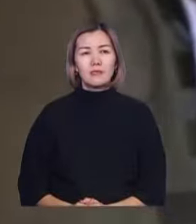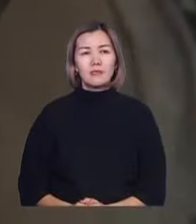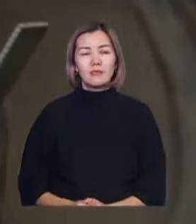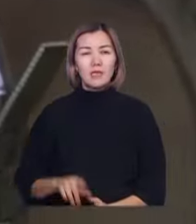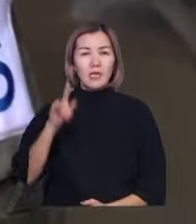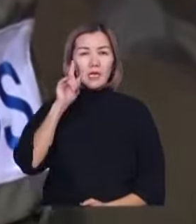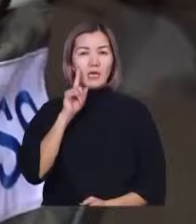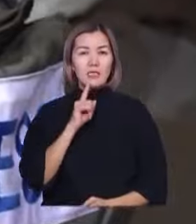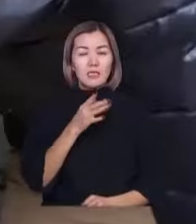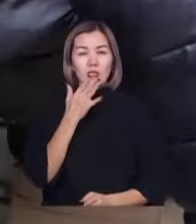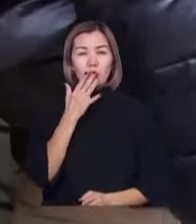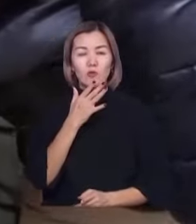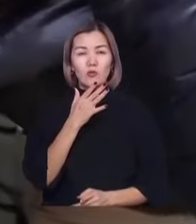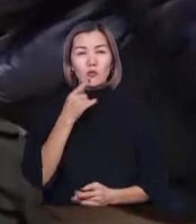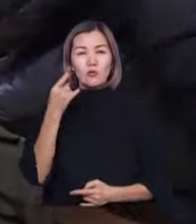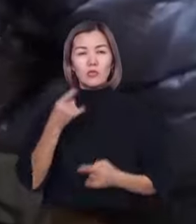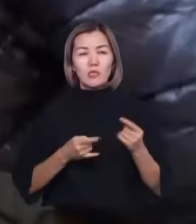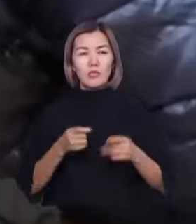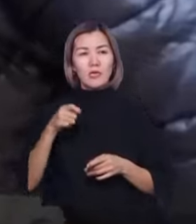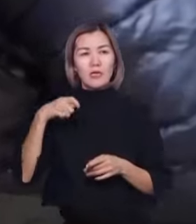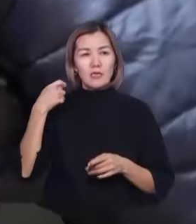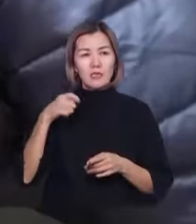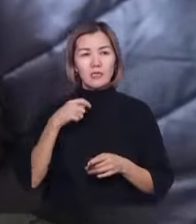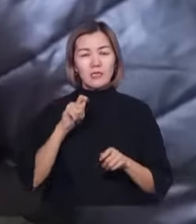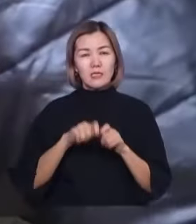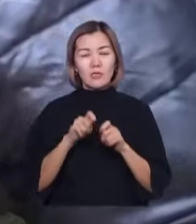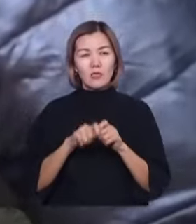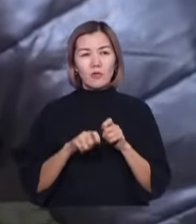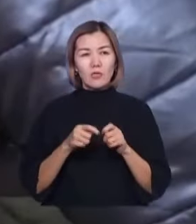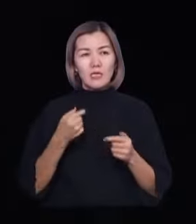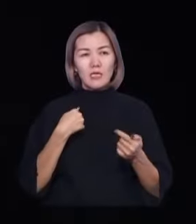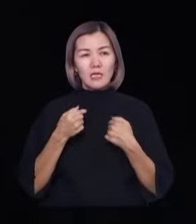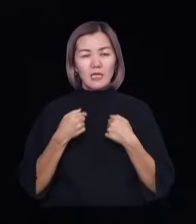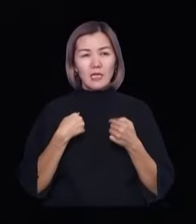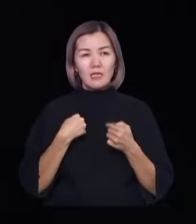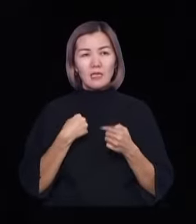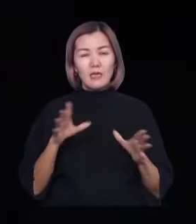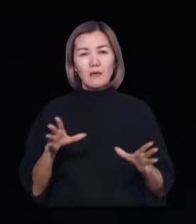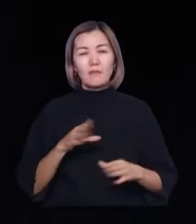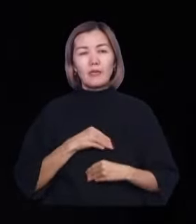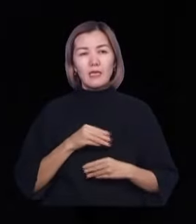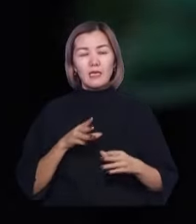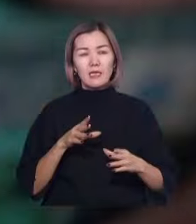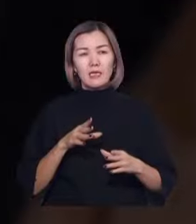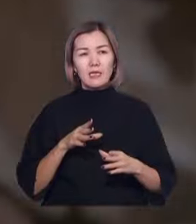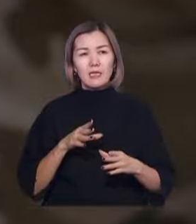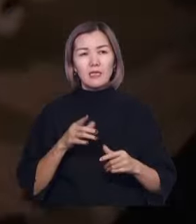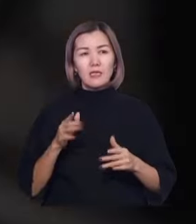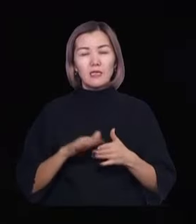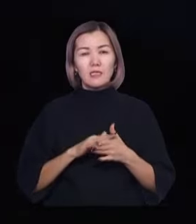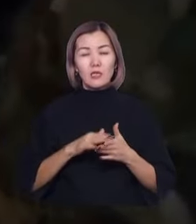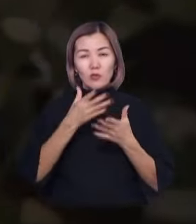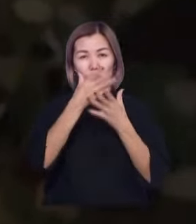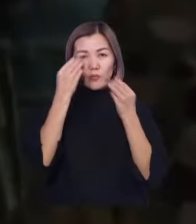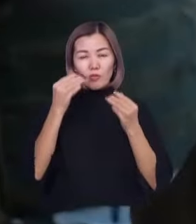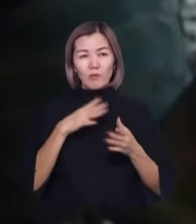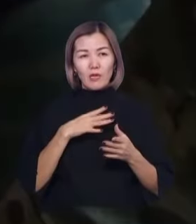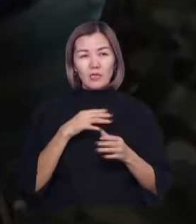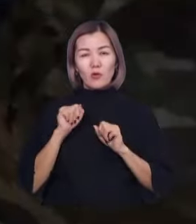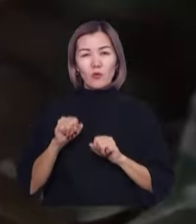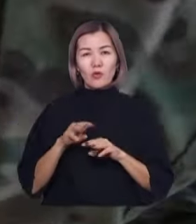Қазақстан ұлттық арнасының телеоператоры тергеуде біраз қиналғанның бірі, тіпті бірге келген әріптесінің тегін ұмытып қалыпты. Осыдан ақ